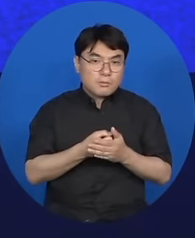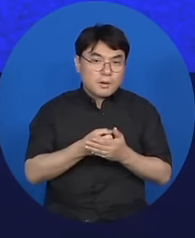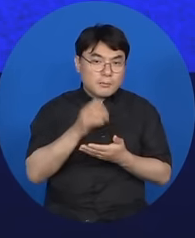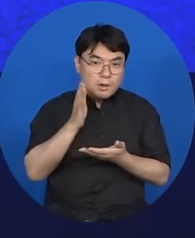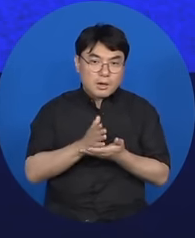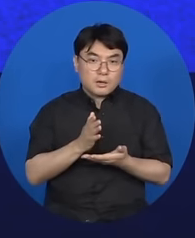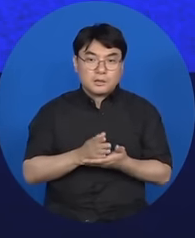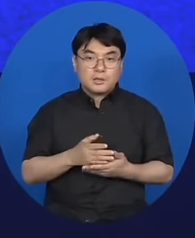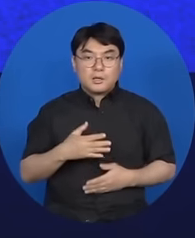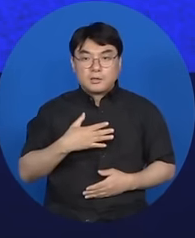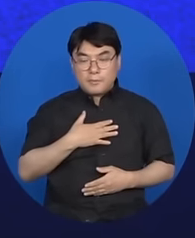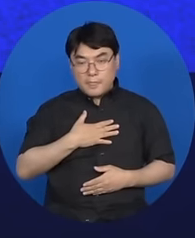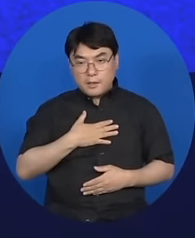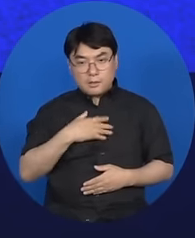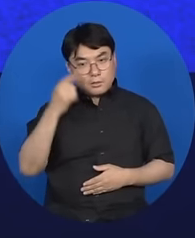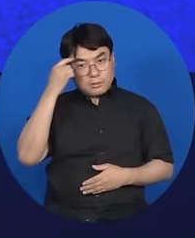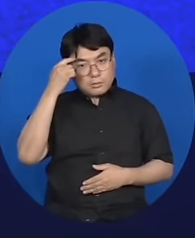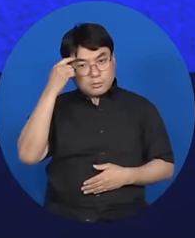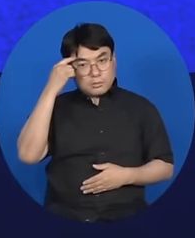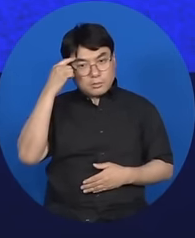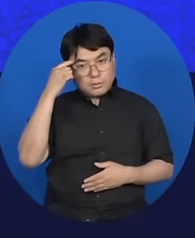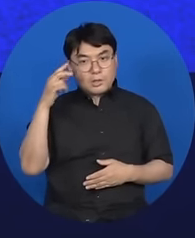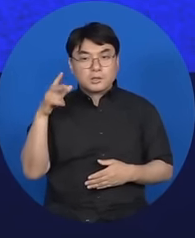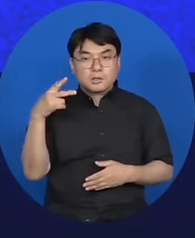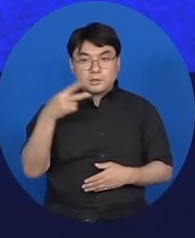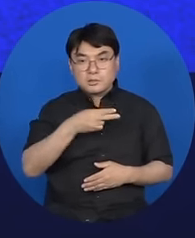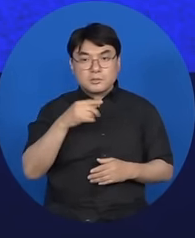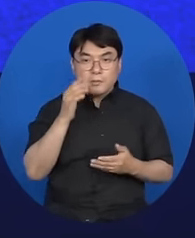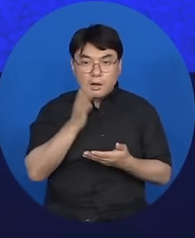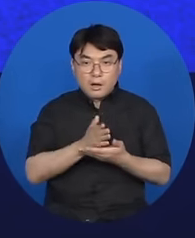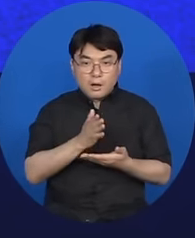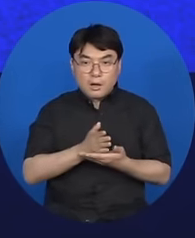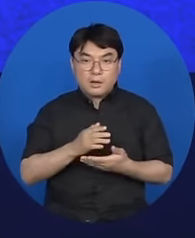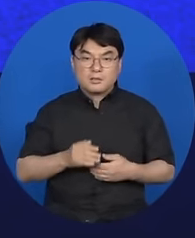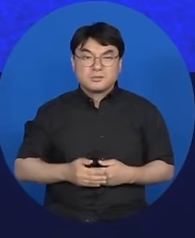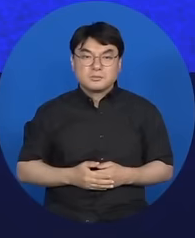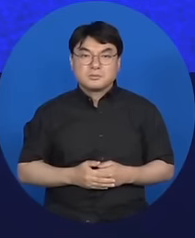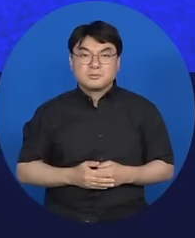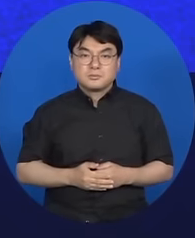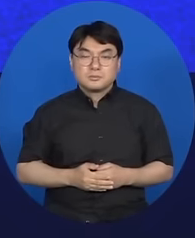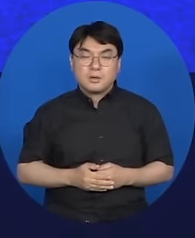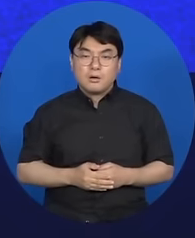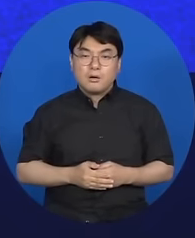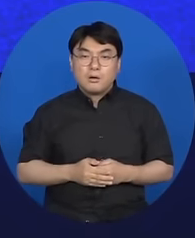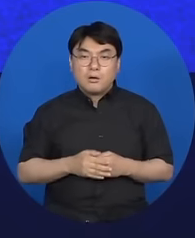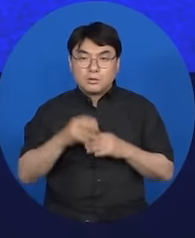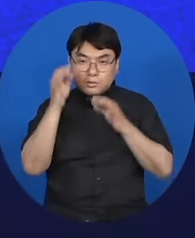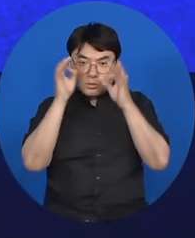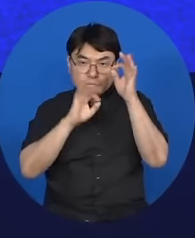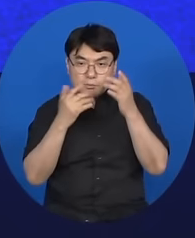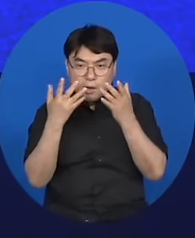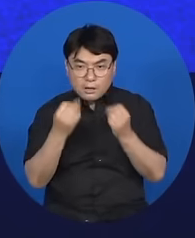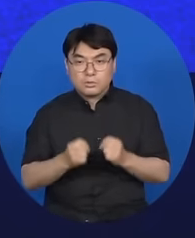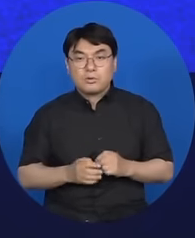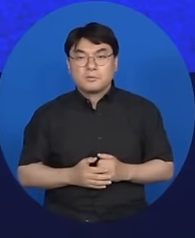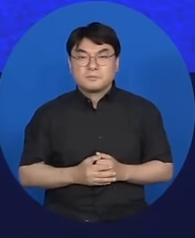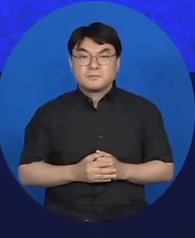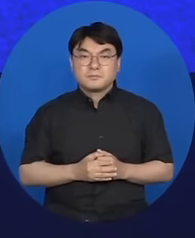우리의 생각과 판단으로 아 이건 아니야 라고 끊지 마시고, 우리가 그런 실수를 얼마나 많이 하는지 몰라요.